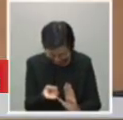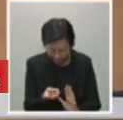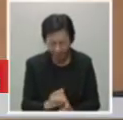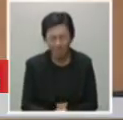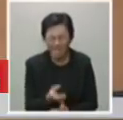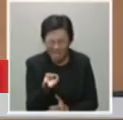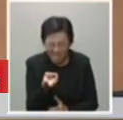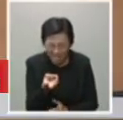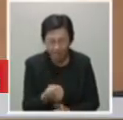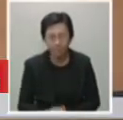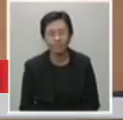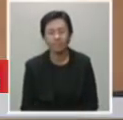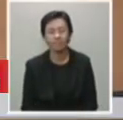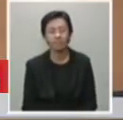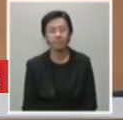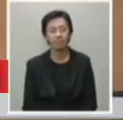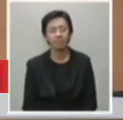ริญครับ